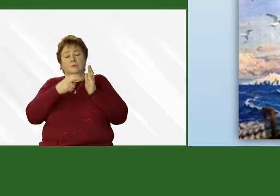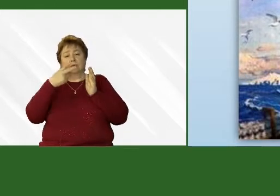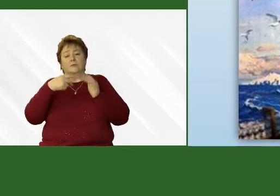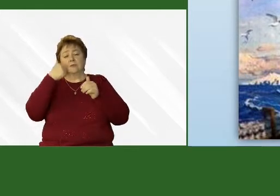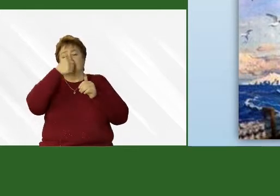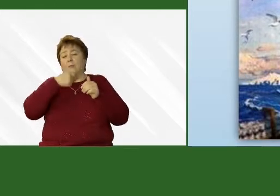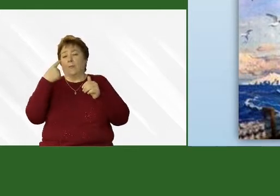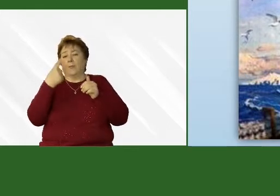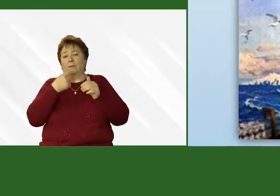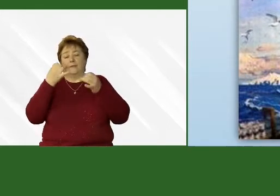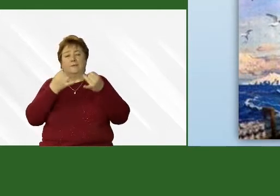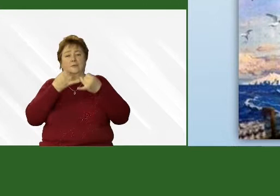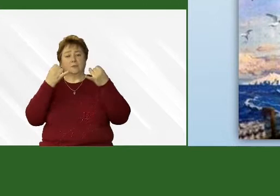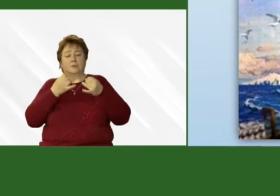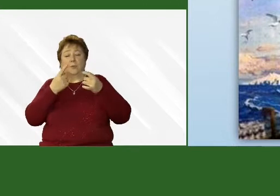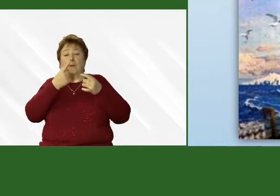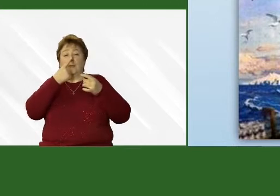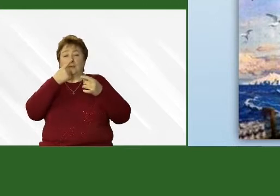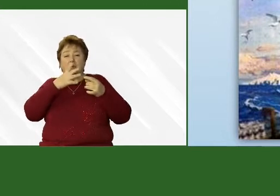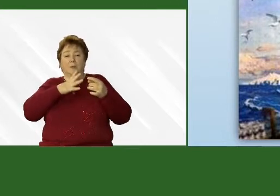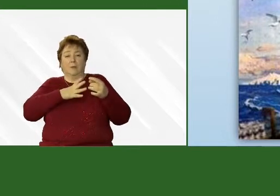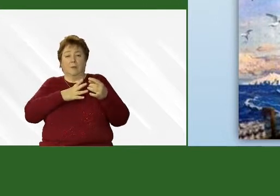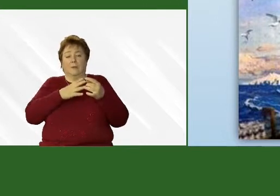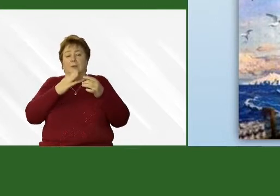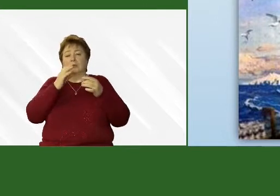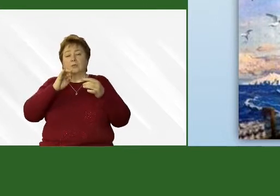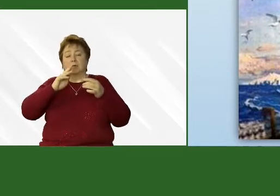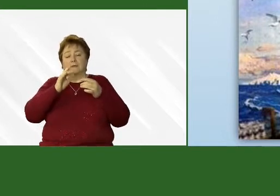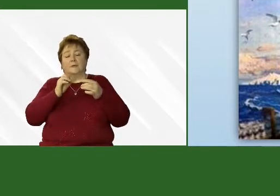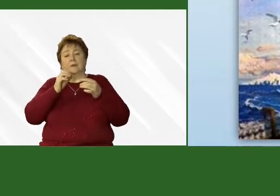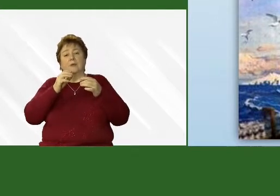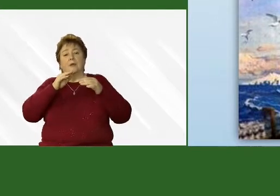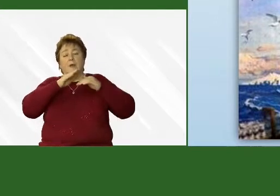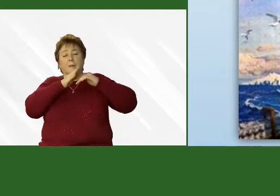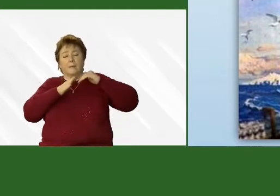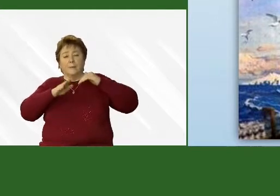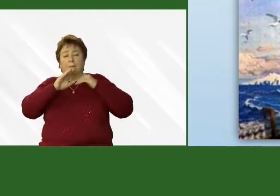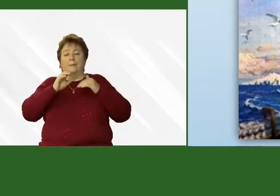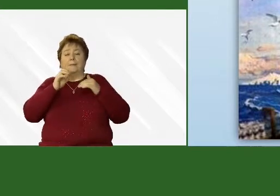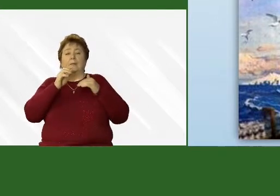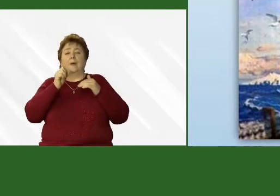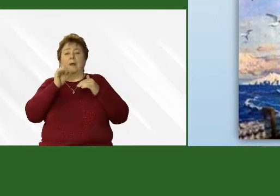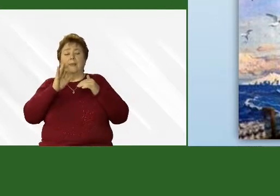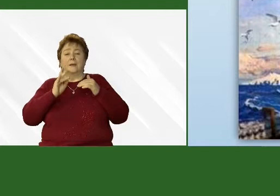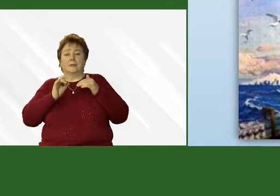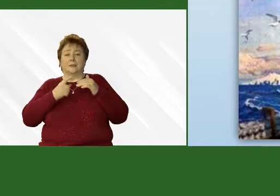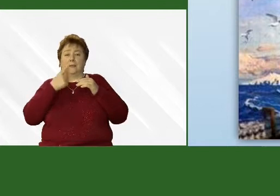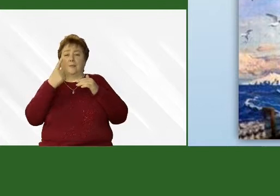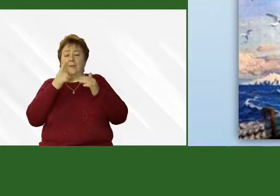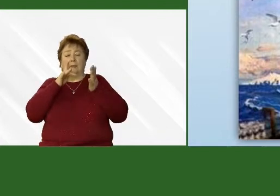года, впервые в истории приблизился к шельфовым ледникам Антарктиды во время первой